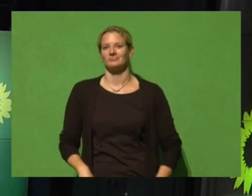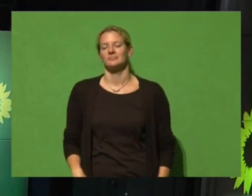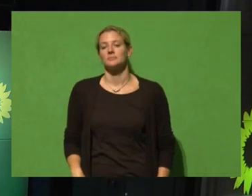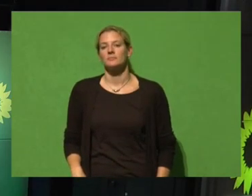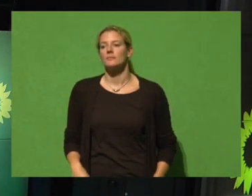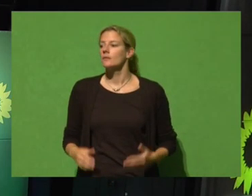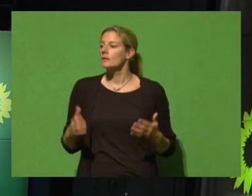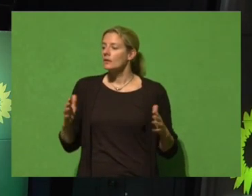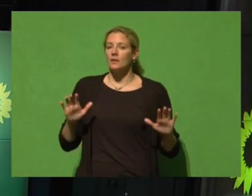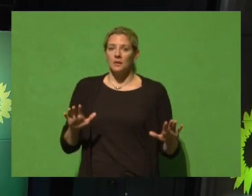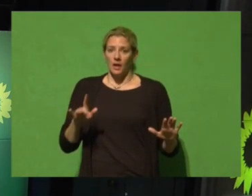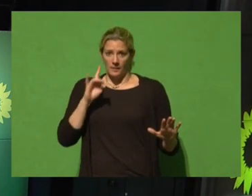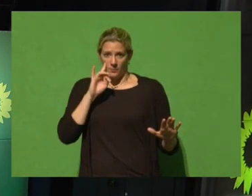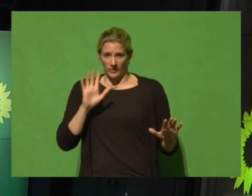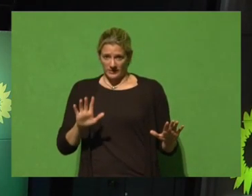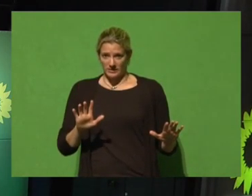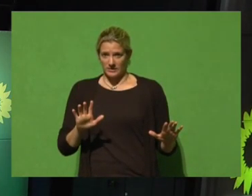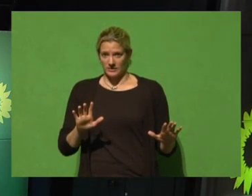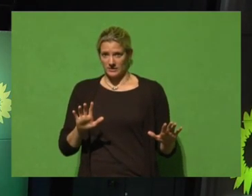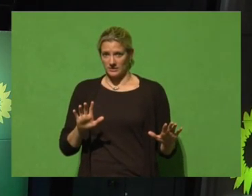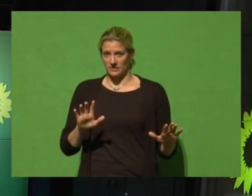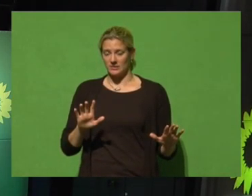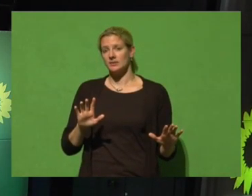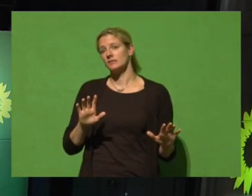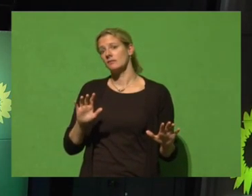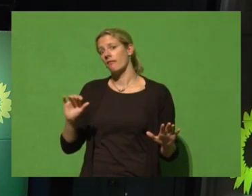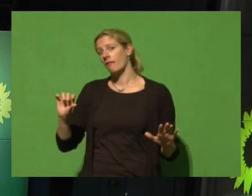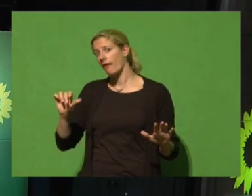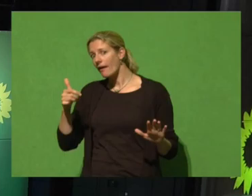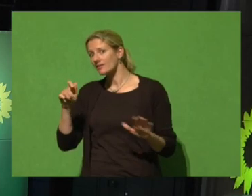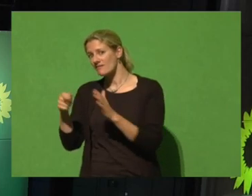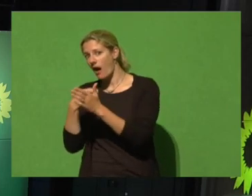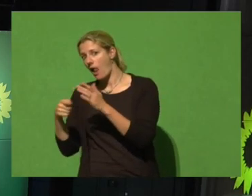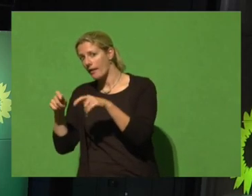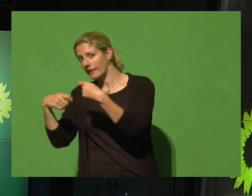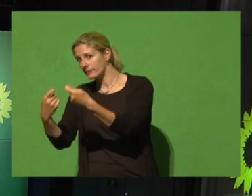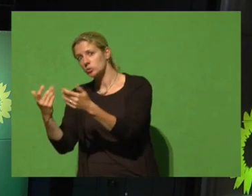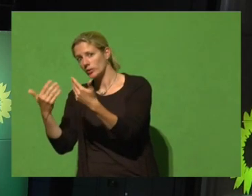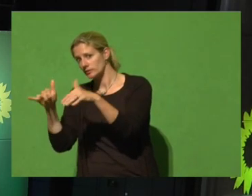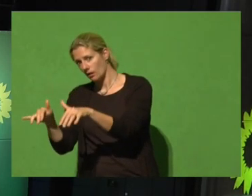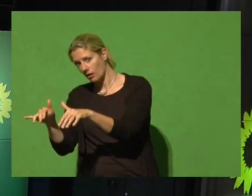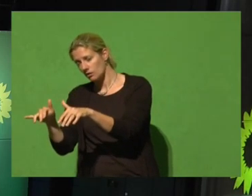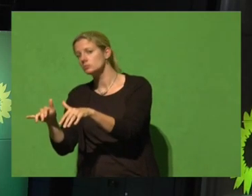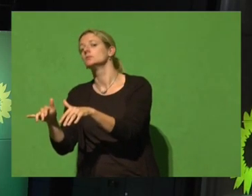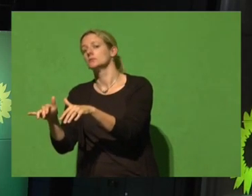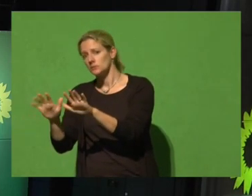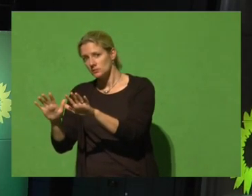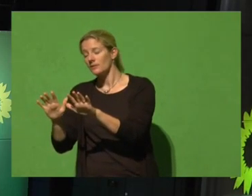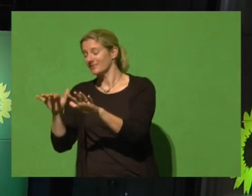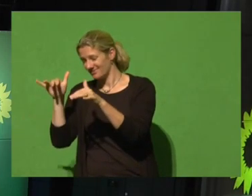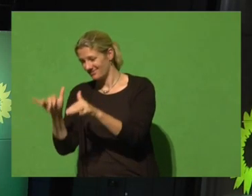Wir brauchen noch einen kleinen Augenblick, bis wir das Ergebnis für die ordentliche Delegierte haben. Und erst dann können wir in den